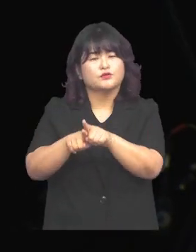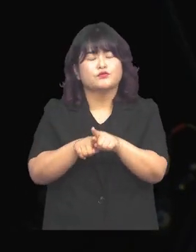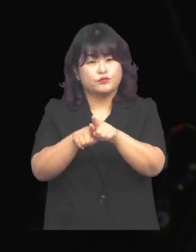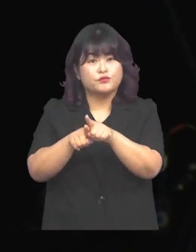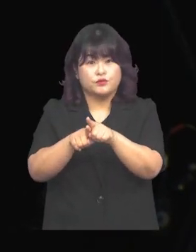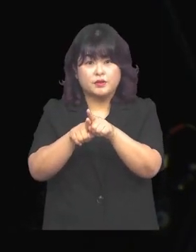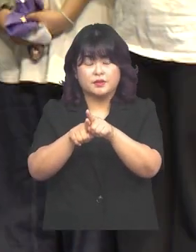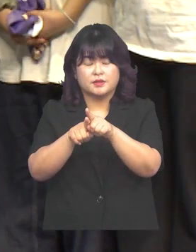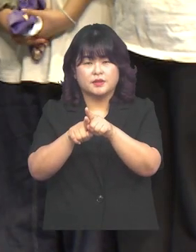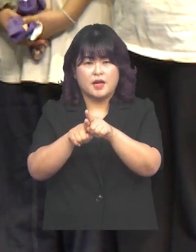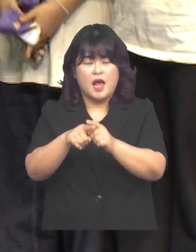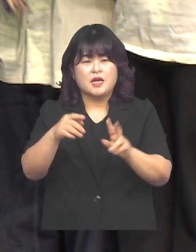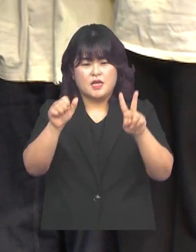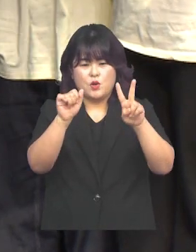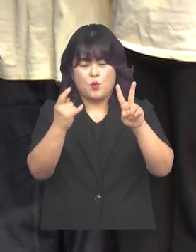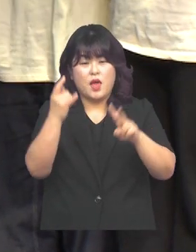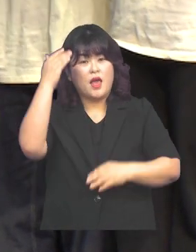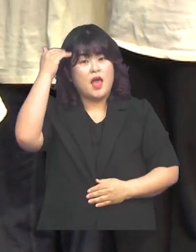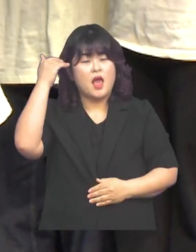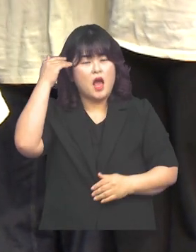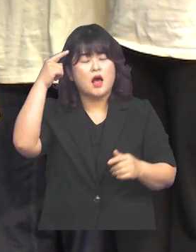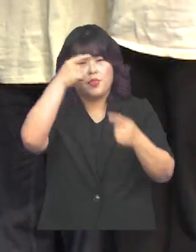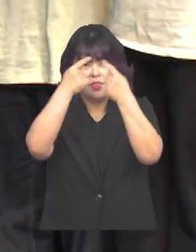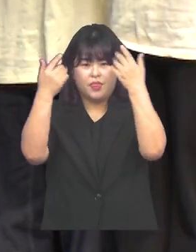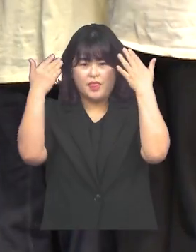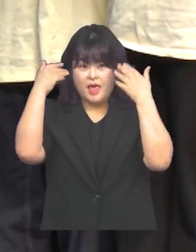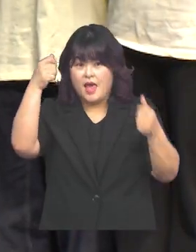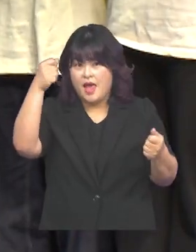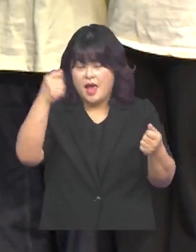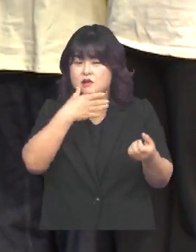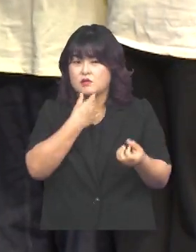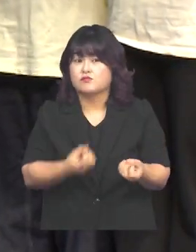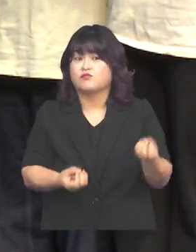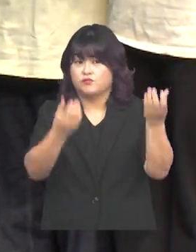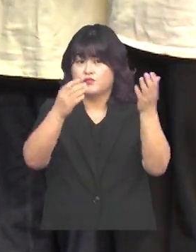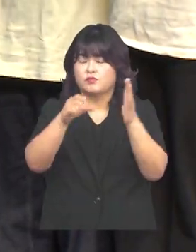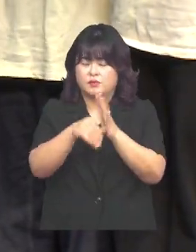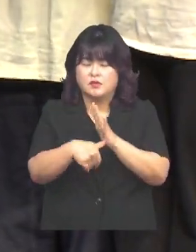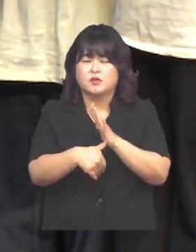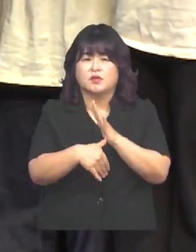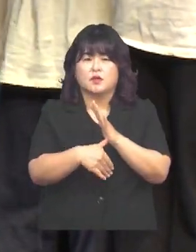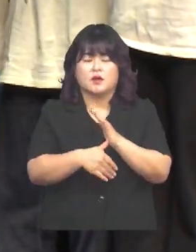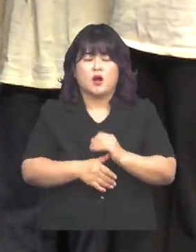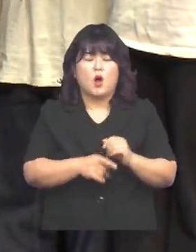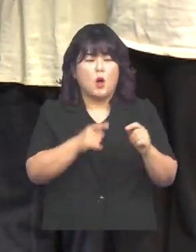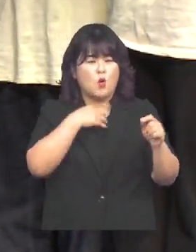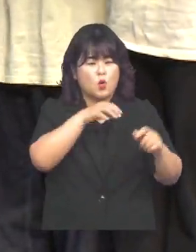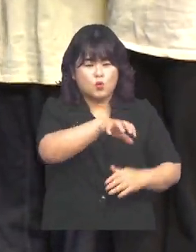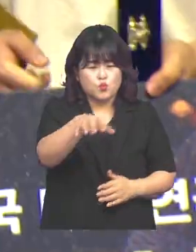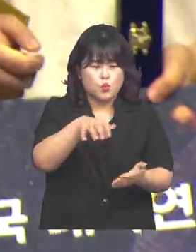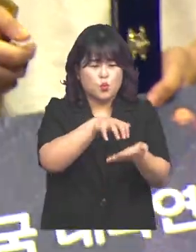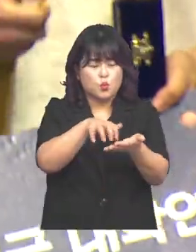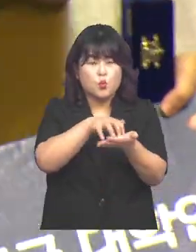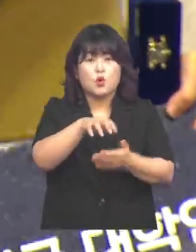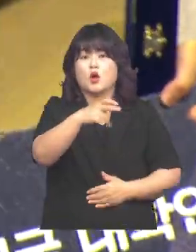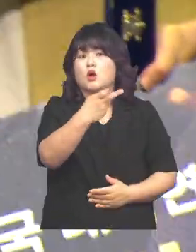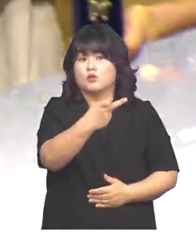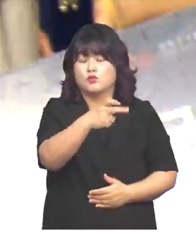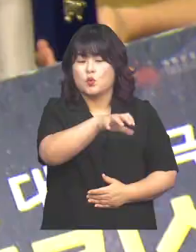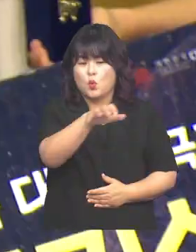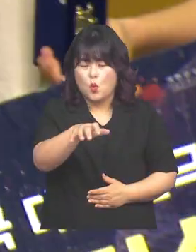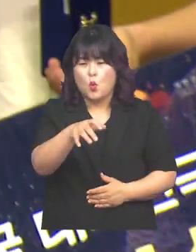축제인 제2회 대한민국 대학연극제는 지난 8일 개막식을 시작으로 전국 12개 대학의 젊은